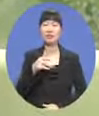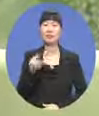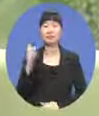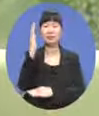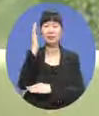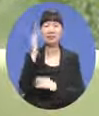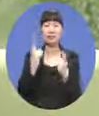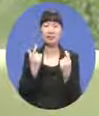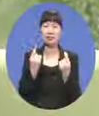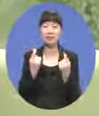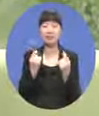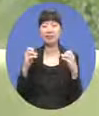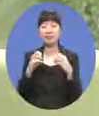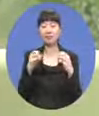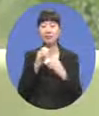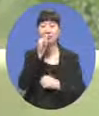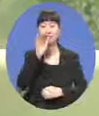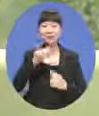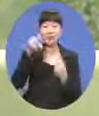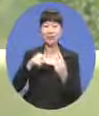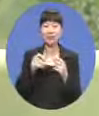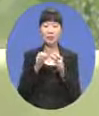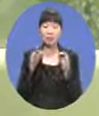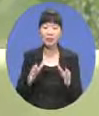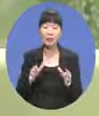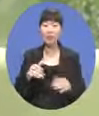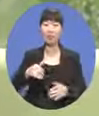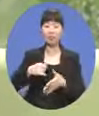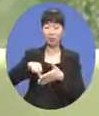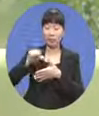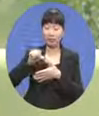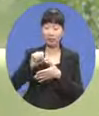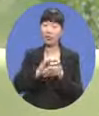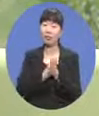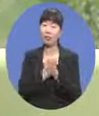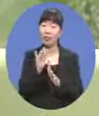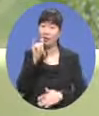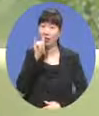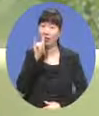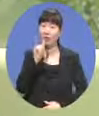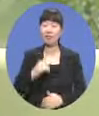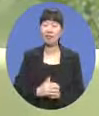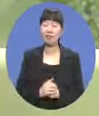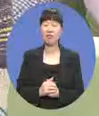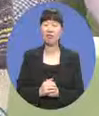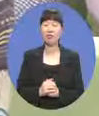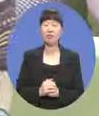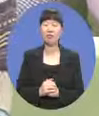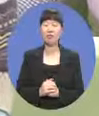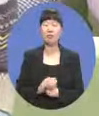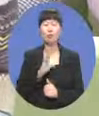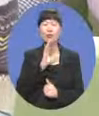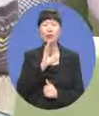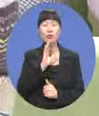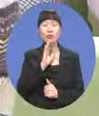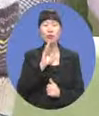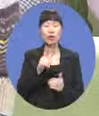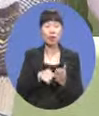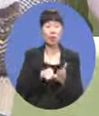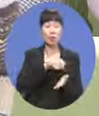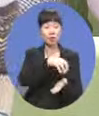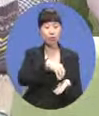나눠봤었는데요. 어머니, 한 주 동안 민재가 좀 변화가 있었는지 궁금해요. 네. 어땠어요? 이제 좀 주워오는 건 없는 것